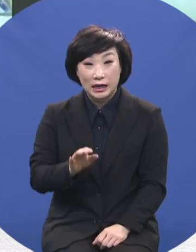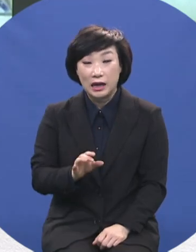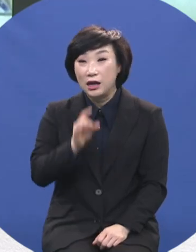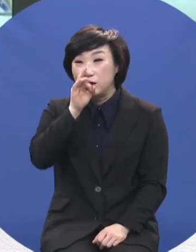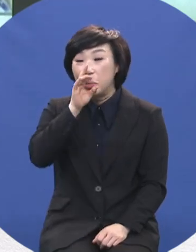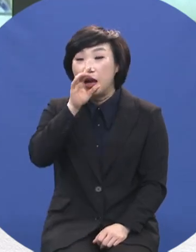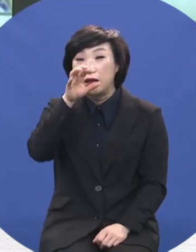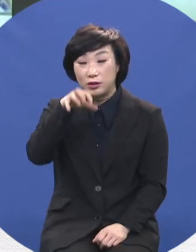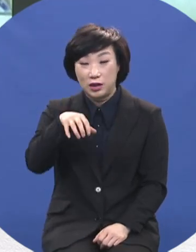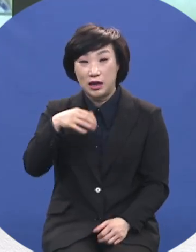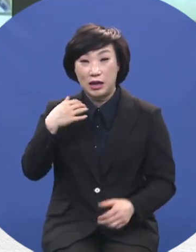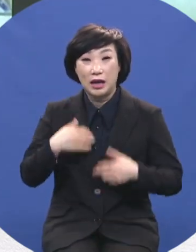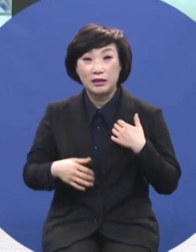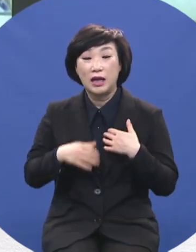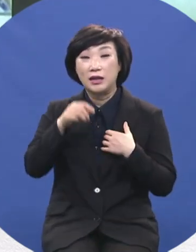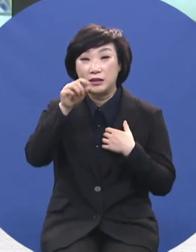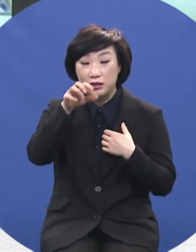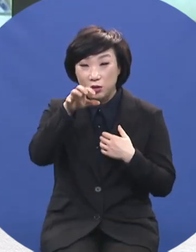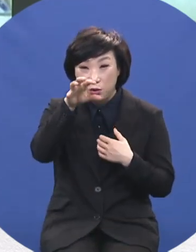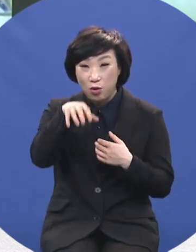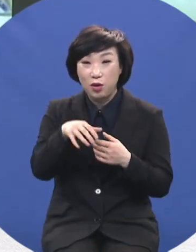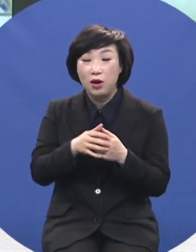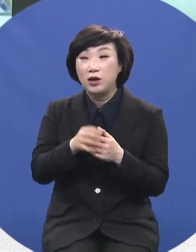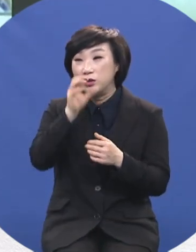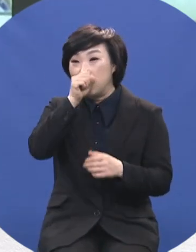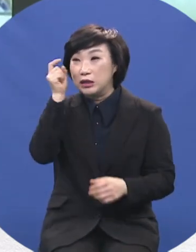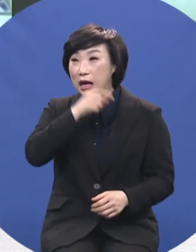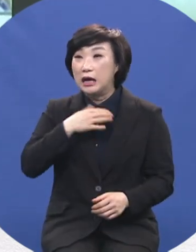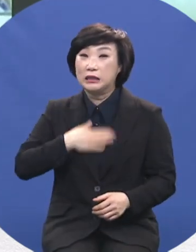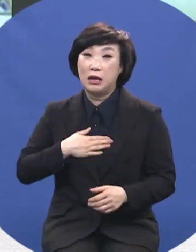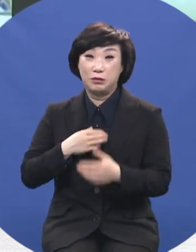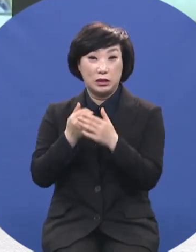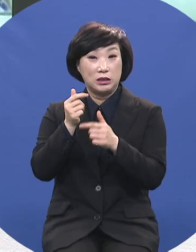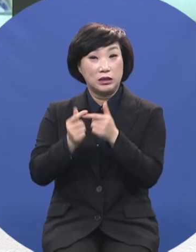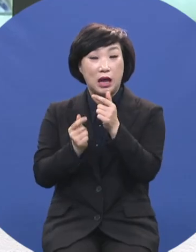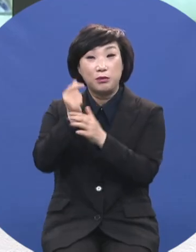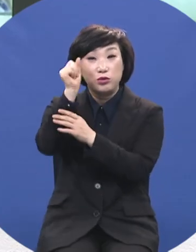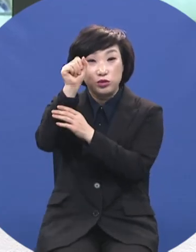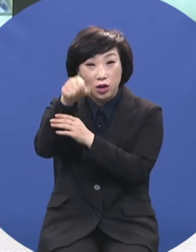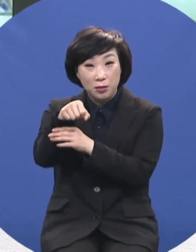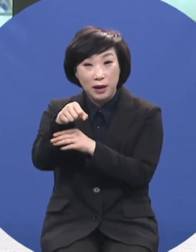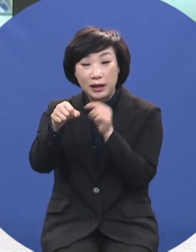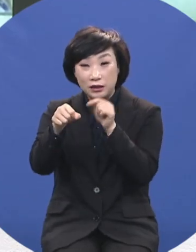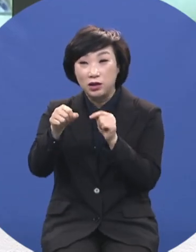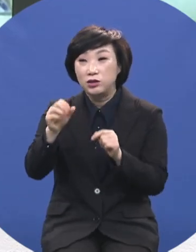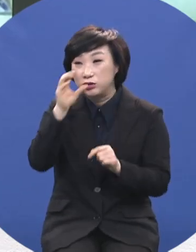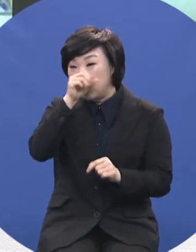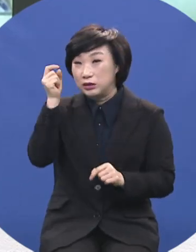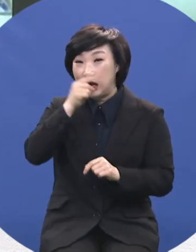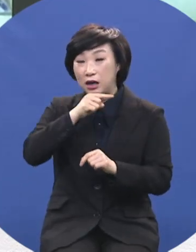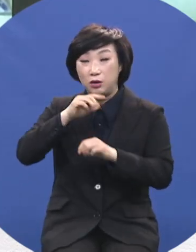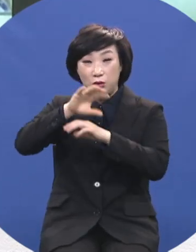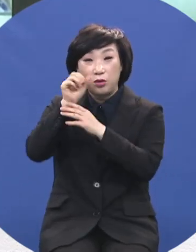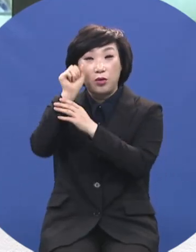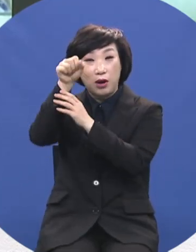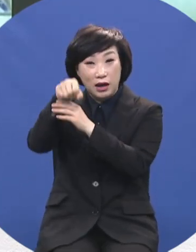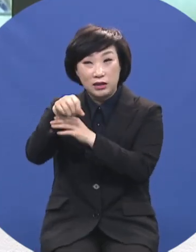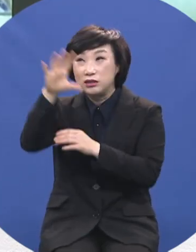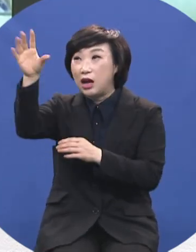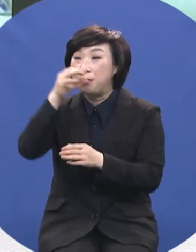중앙 동산에 있는 선악을 아는 실과 선악과는 절대 먹으면 안 된다.